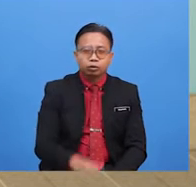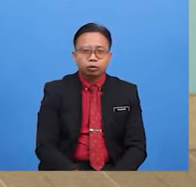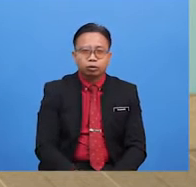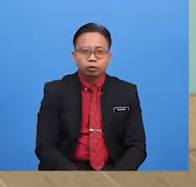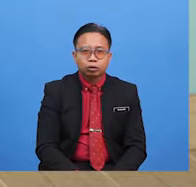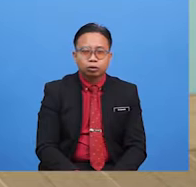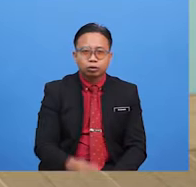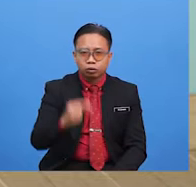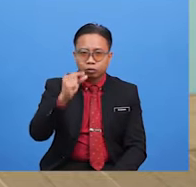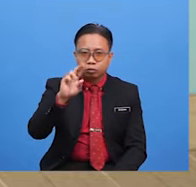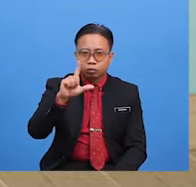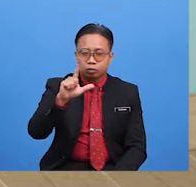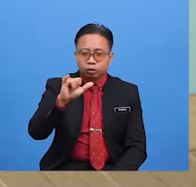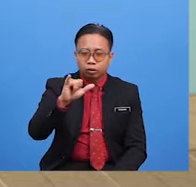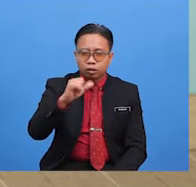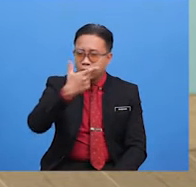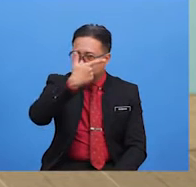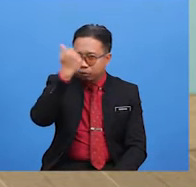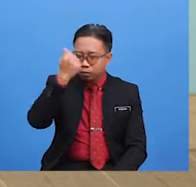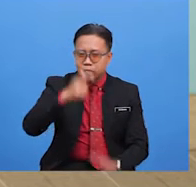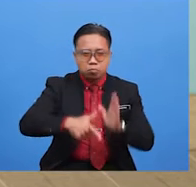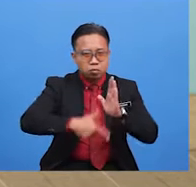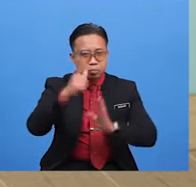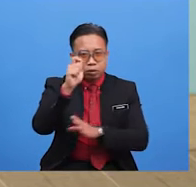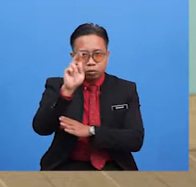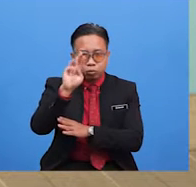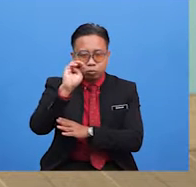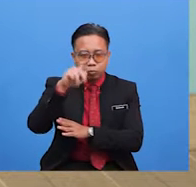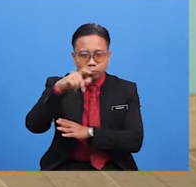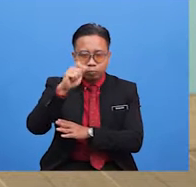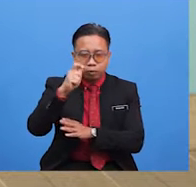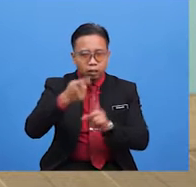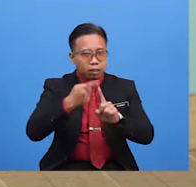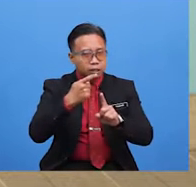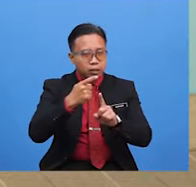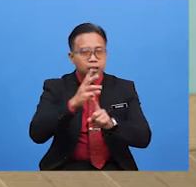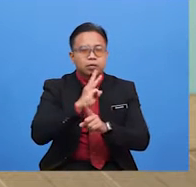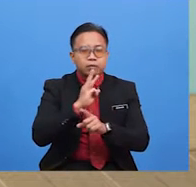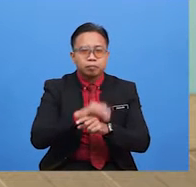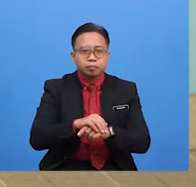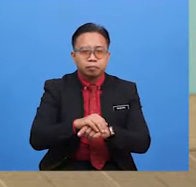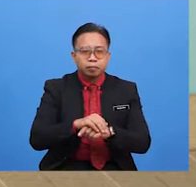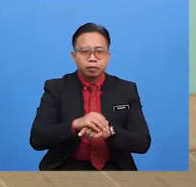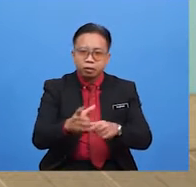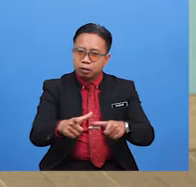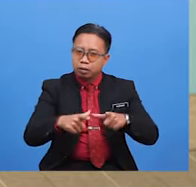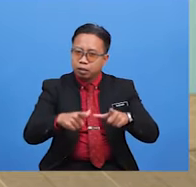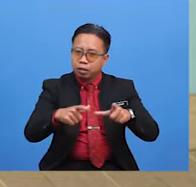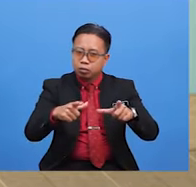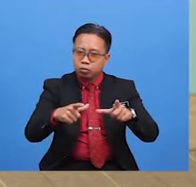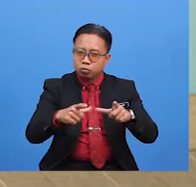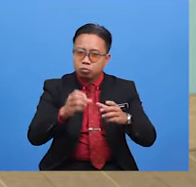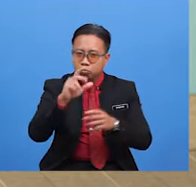Guli tenggelam kerana guli lebih tumpah daripada air. Manakala kayu lidi dan gabus terapung kerana kayu